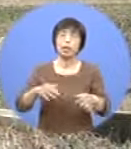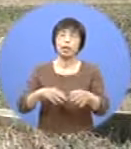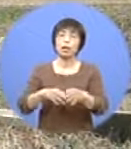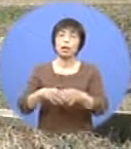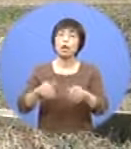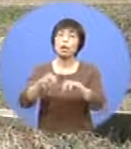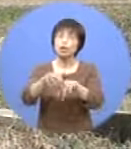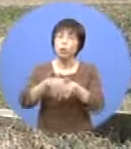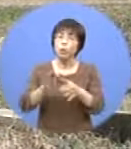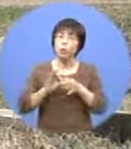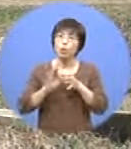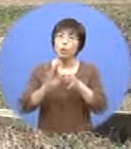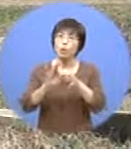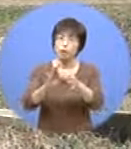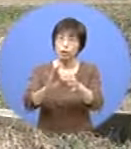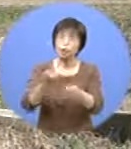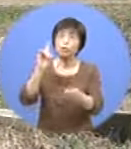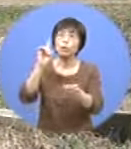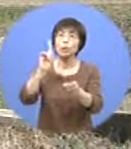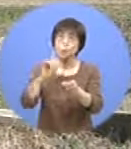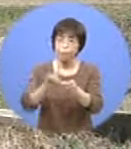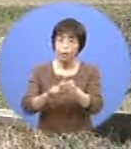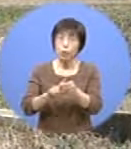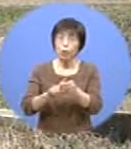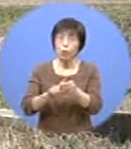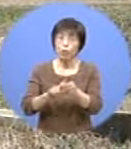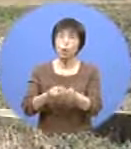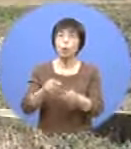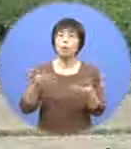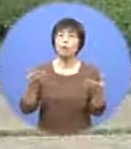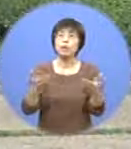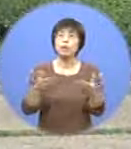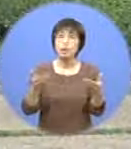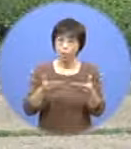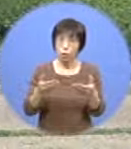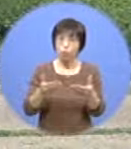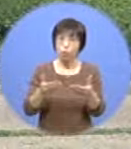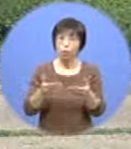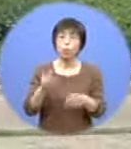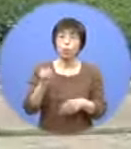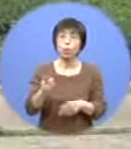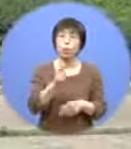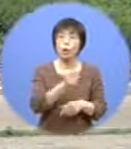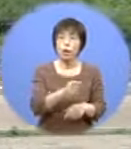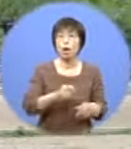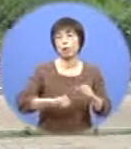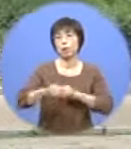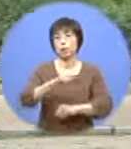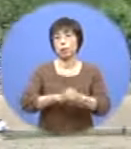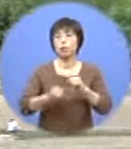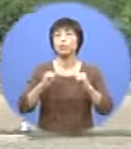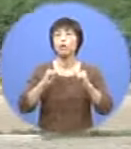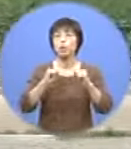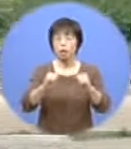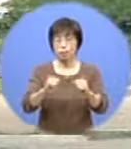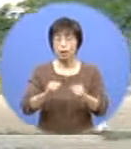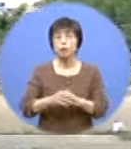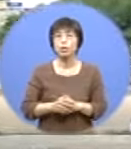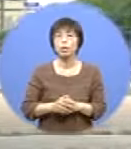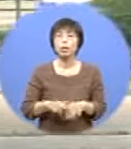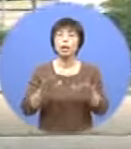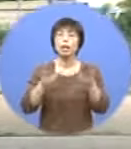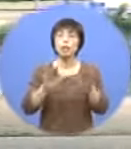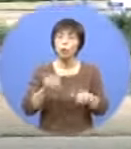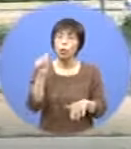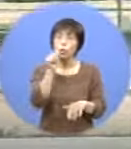ために実施している中山間地域等直接支払い制度に取り組みます。また本